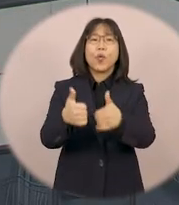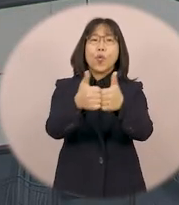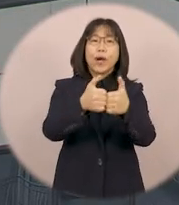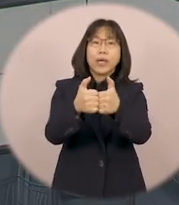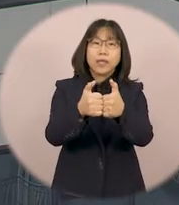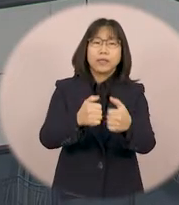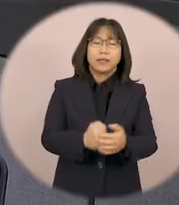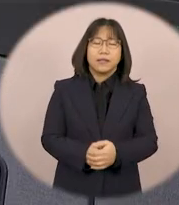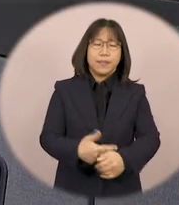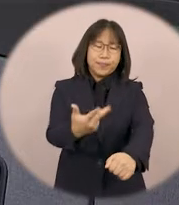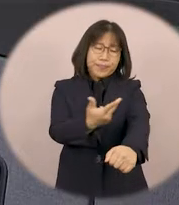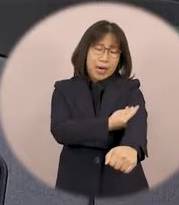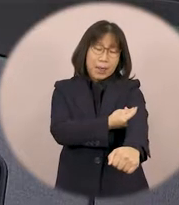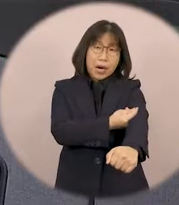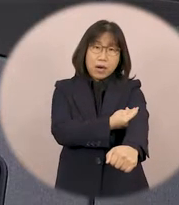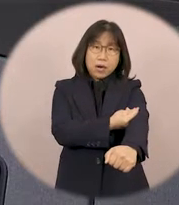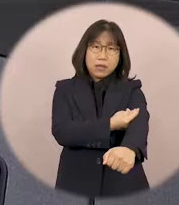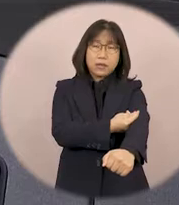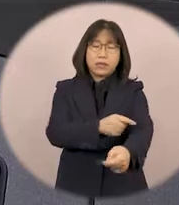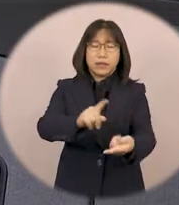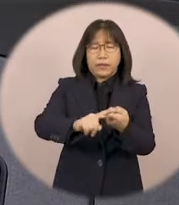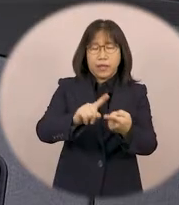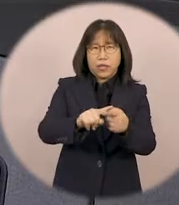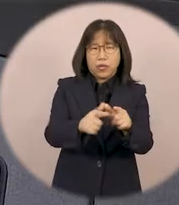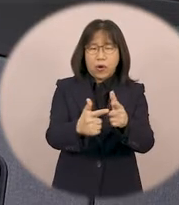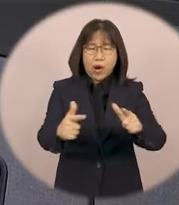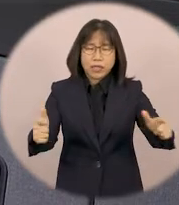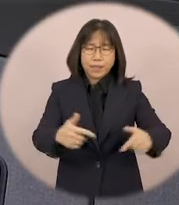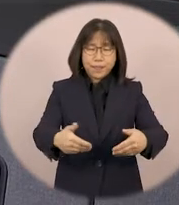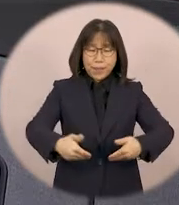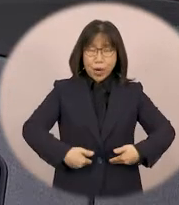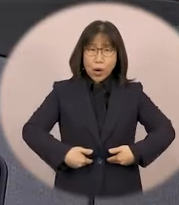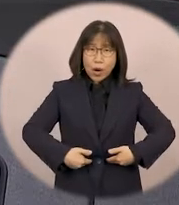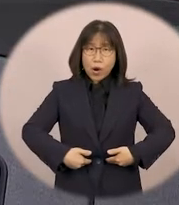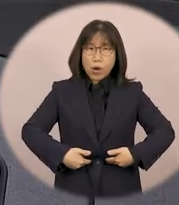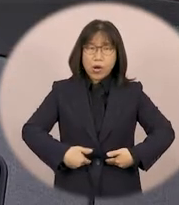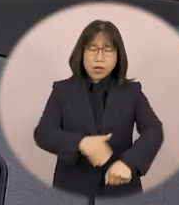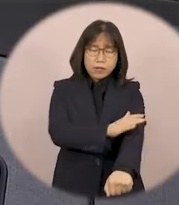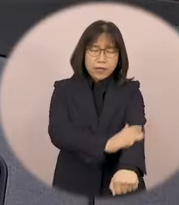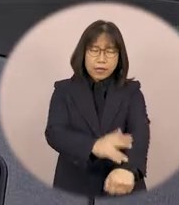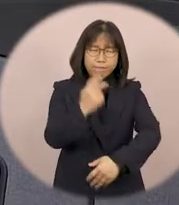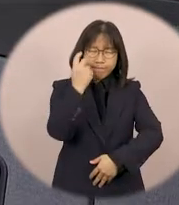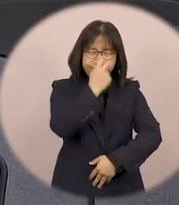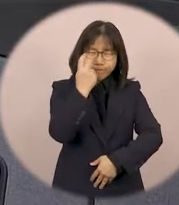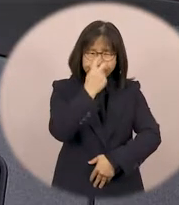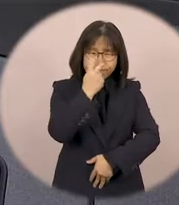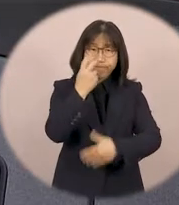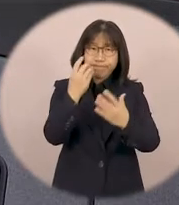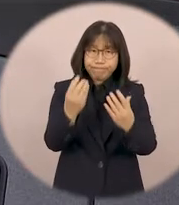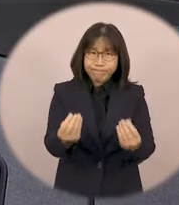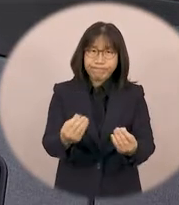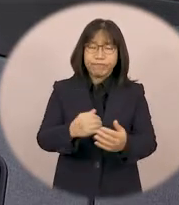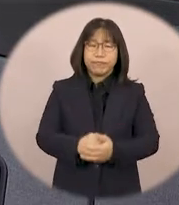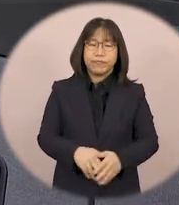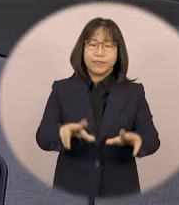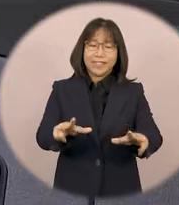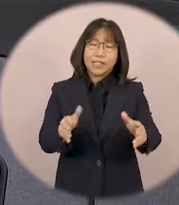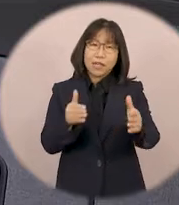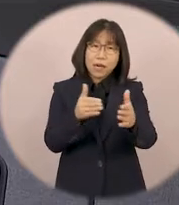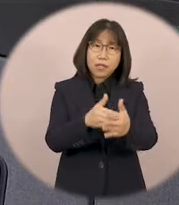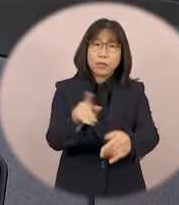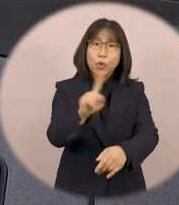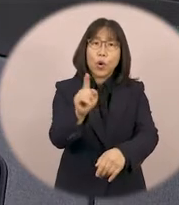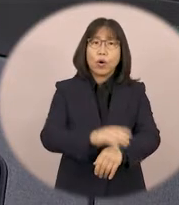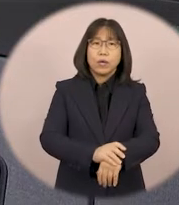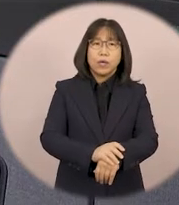이번 회의를 통해 백신 예방접종 전반에 걸쳐 필요한 사항들을 쇄신이 살폈습니다 현재까지